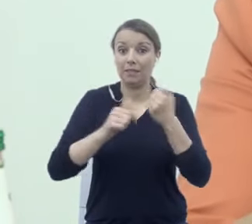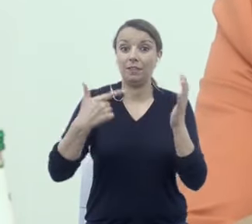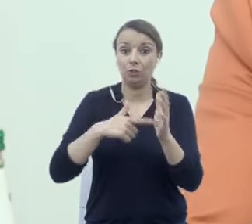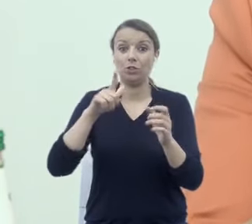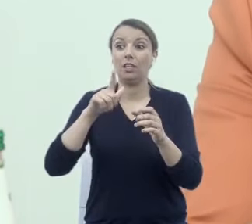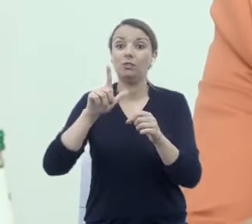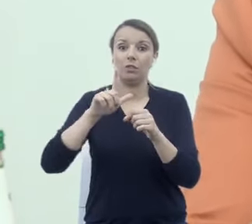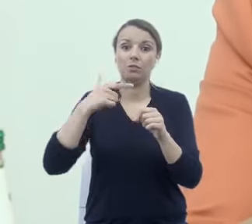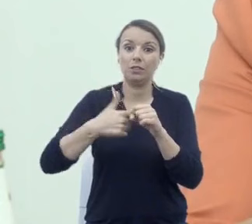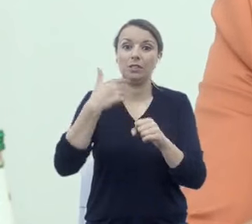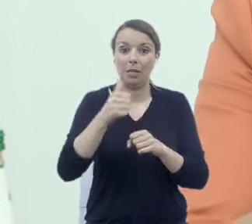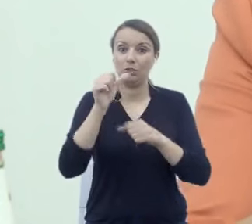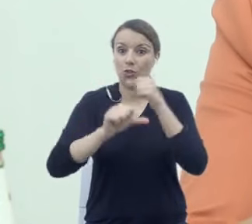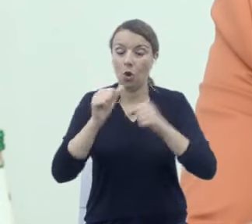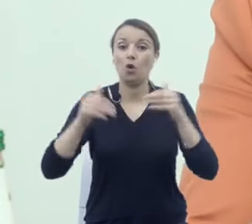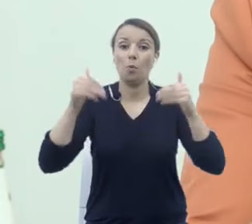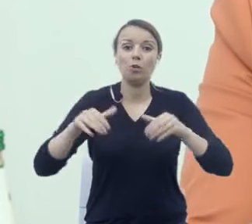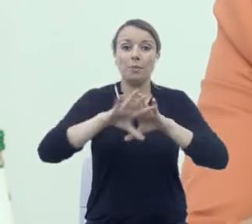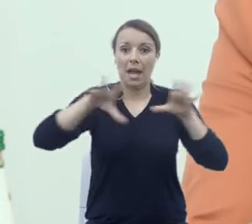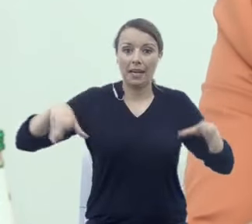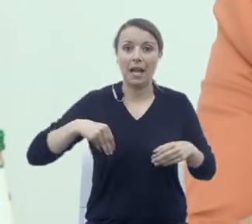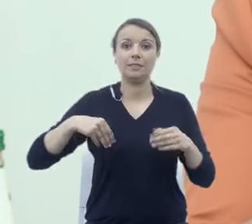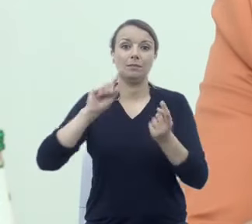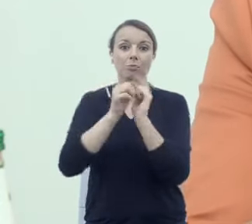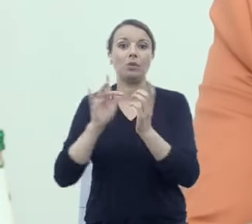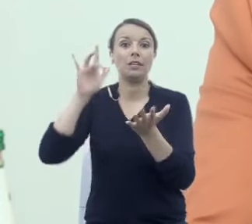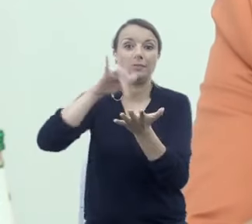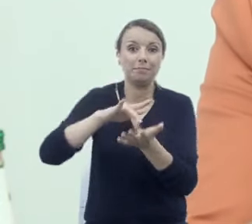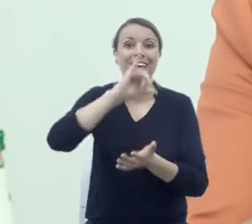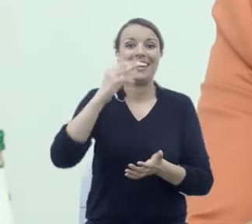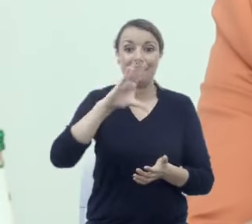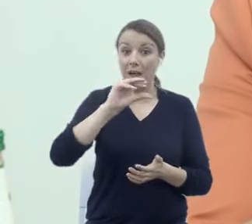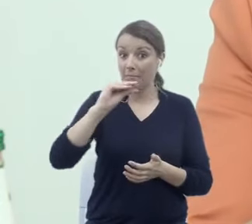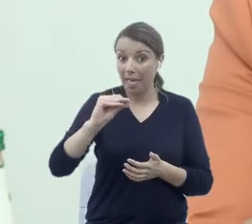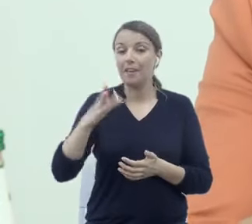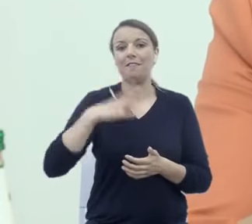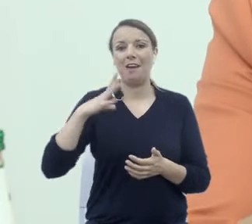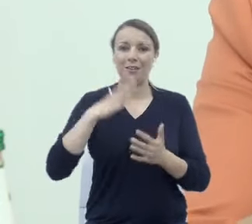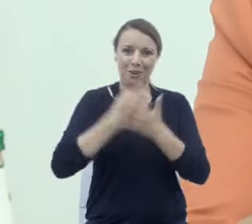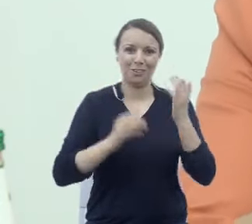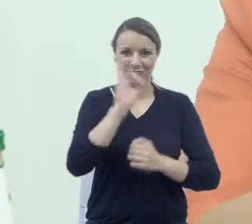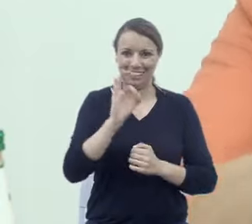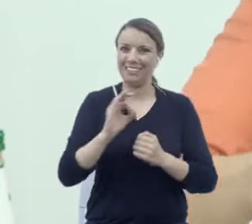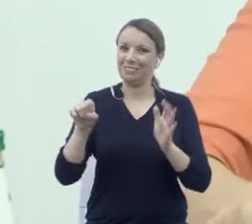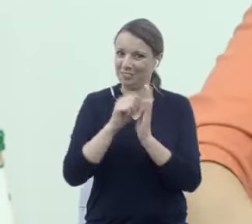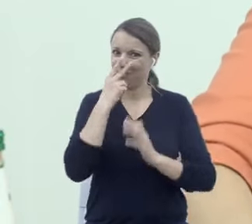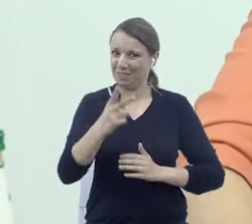mamy szansę spotkać się razem w Jedwabnem i może skorzystajmy z tej szansy. Do zobaczenia.